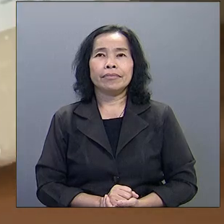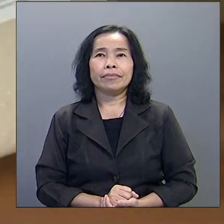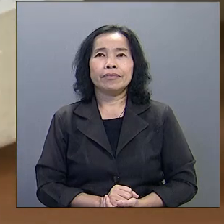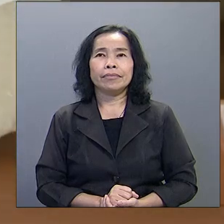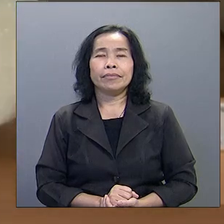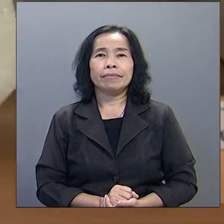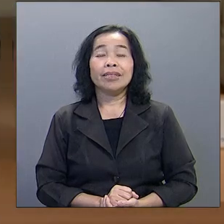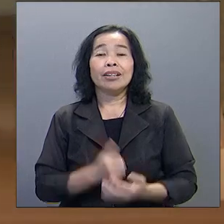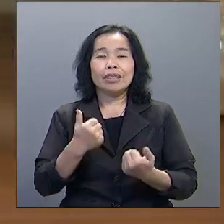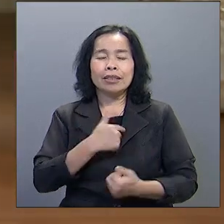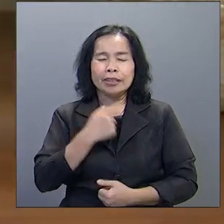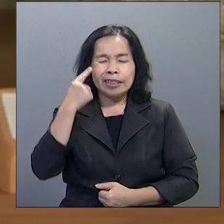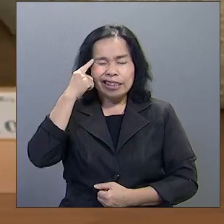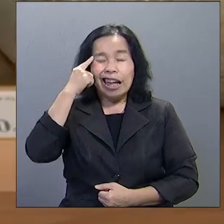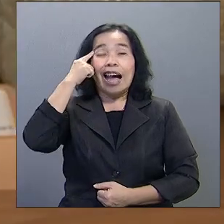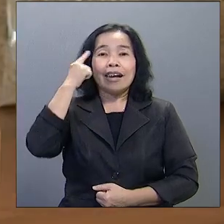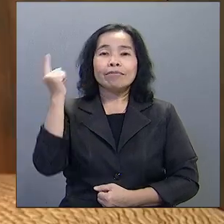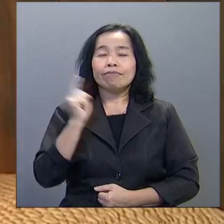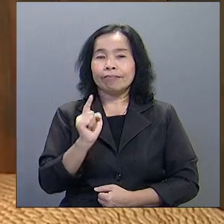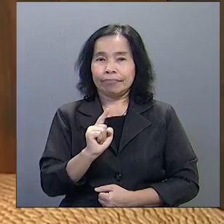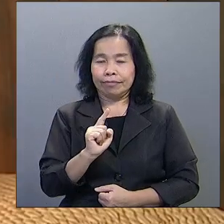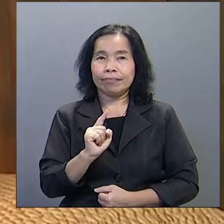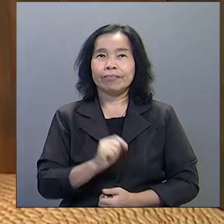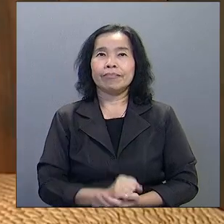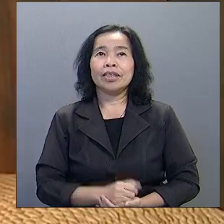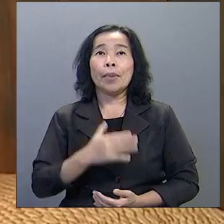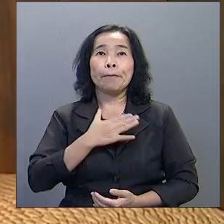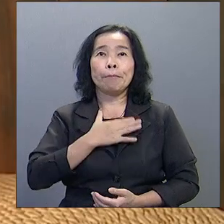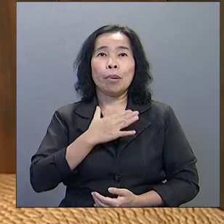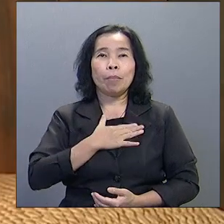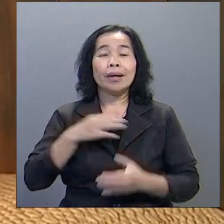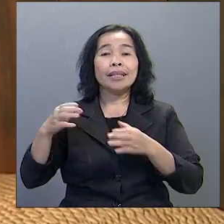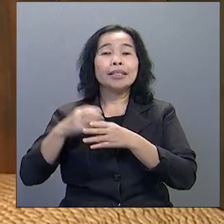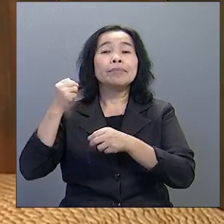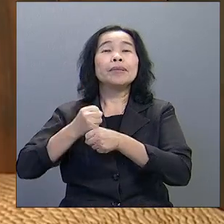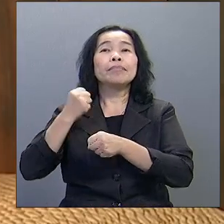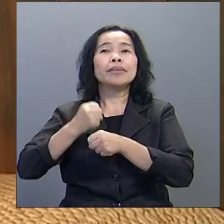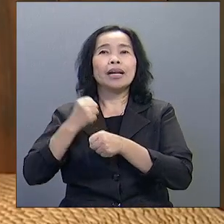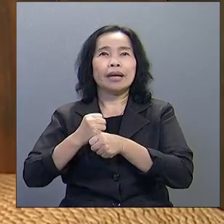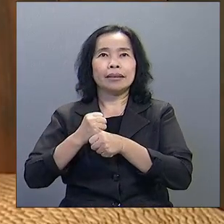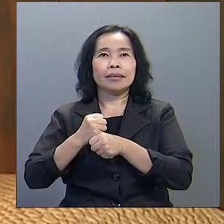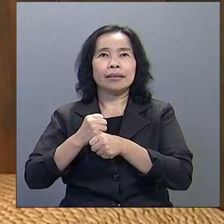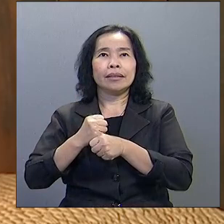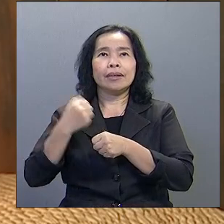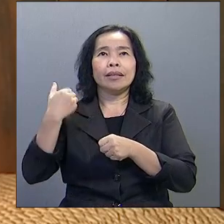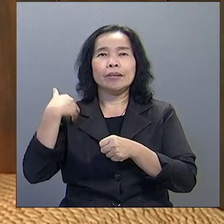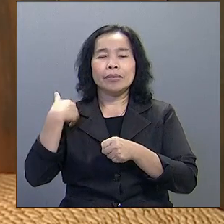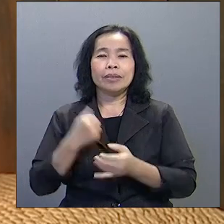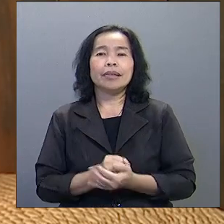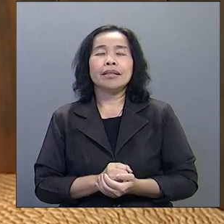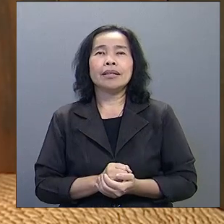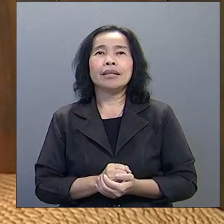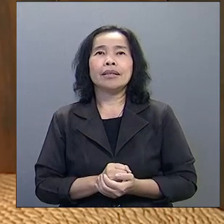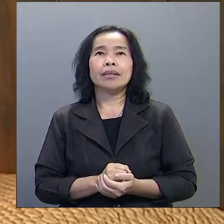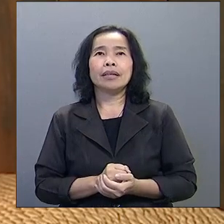แรงบันดาใจเครับมันมันเริ่มจากที่ที่ผมกับทีมงานเนาะผมปอแล้วก็พี่หมอก้องเกียรติเนี่ยครับเรา